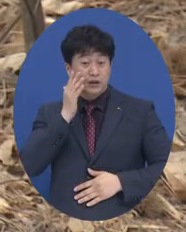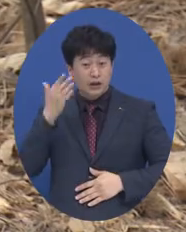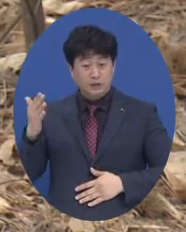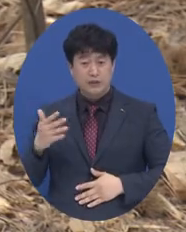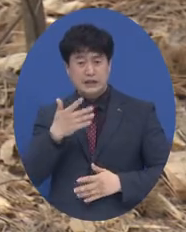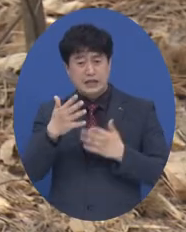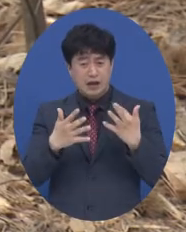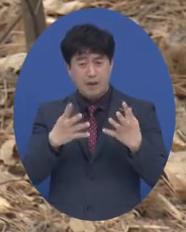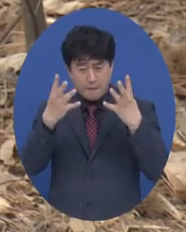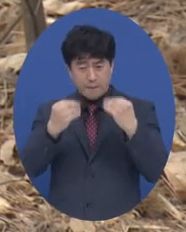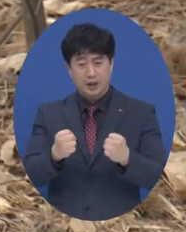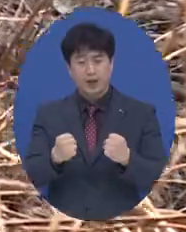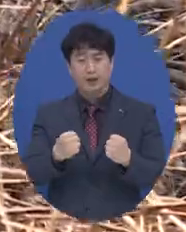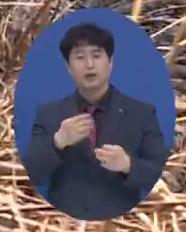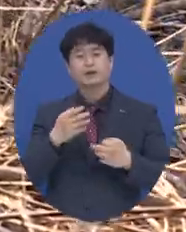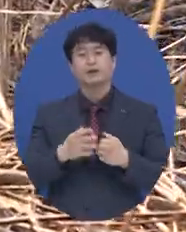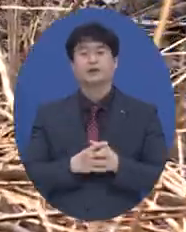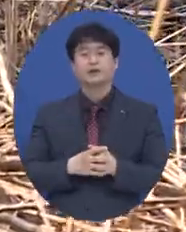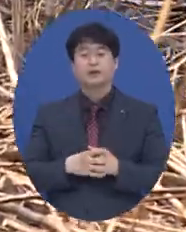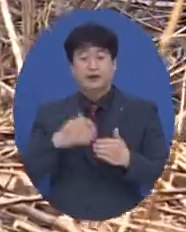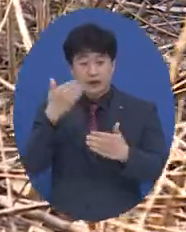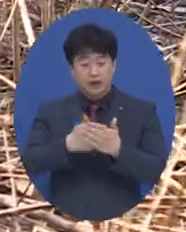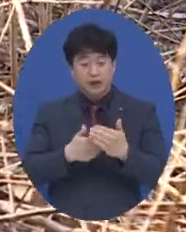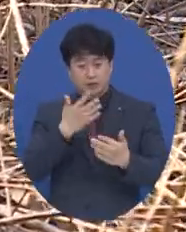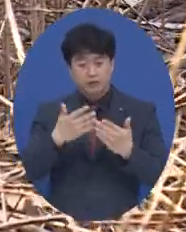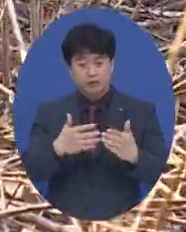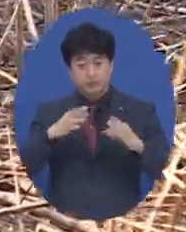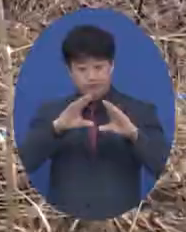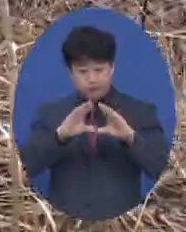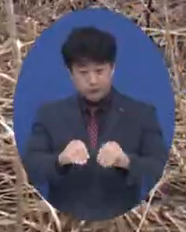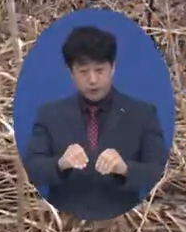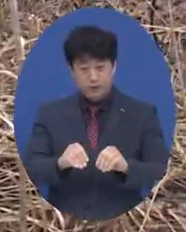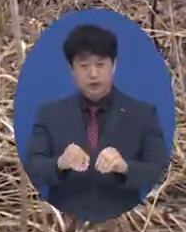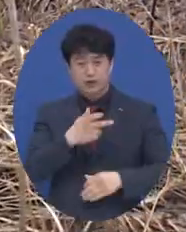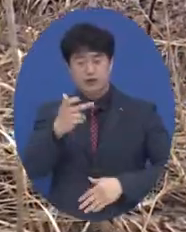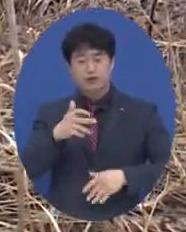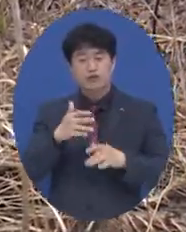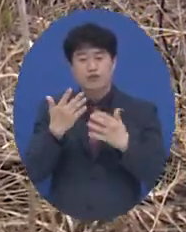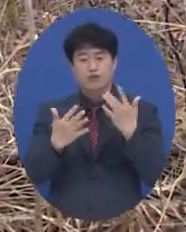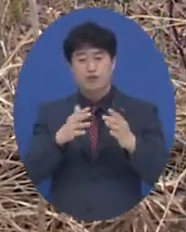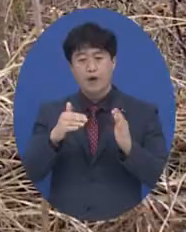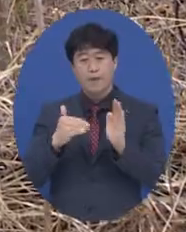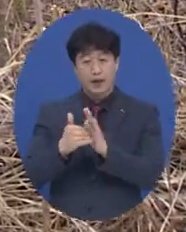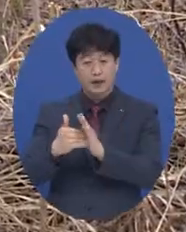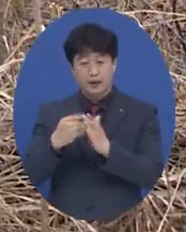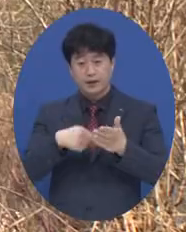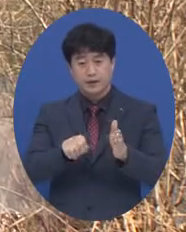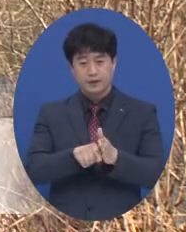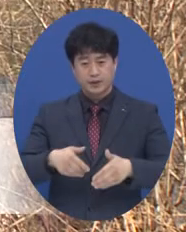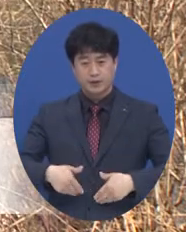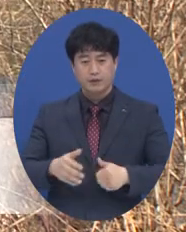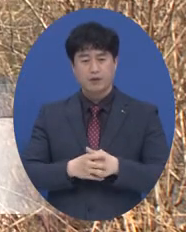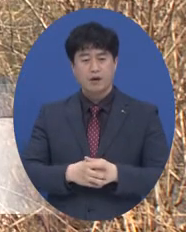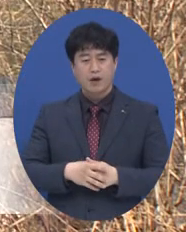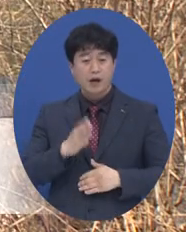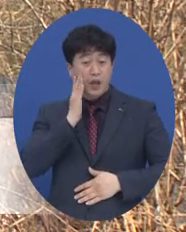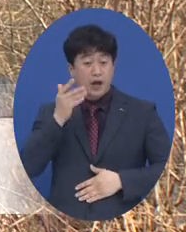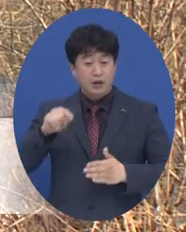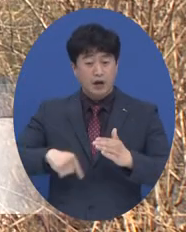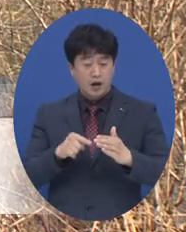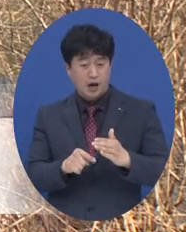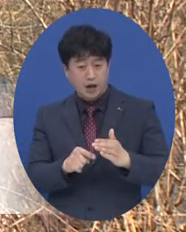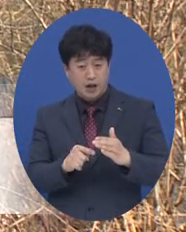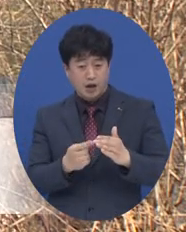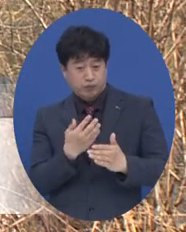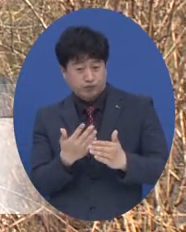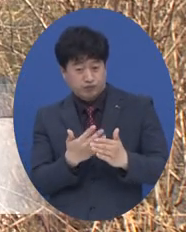것이 많은 산에 특성상 잠 뿔 정리는 큰 부를 예방하기위해 꼭 필요합니다 낙엽 소개 밑에 있는